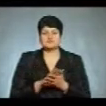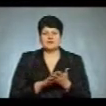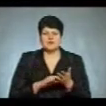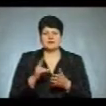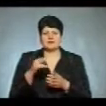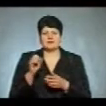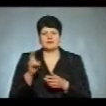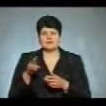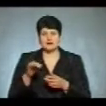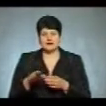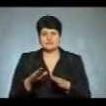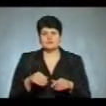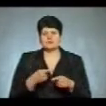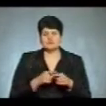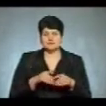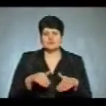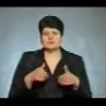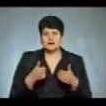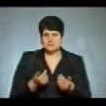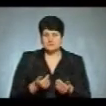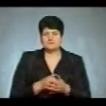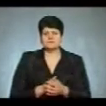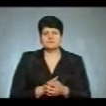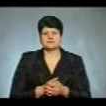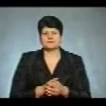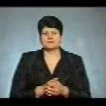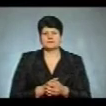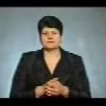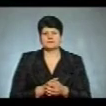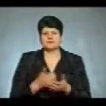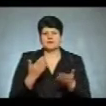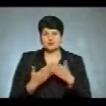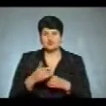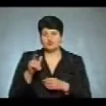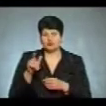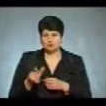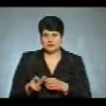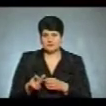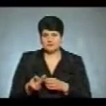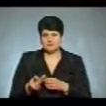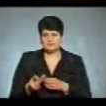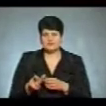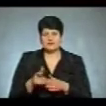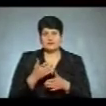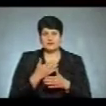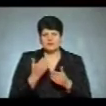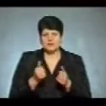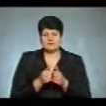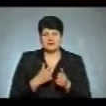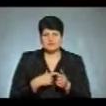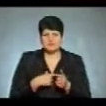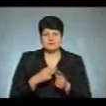декларацією або з даними, особовими даними. Якщо людина не має при собі всі